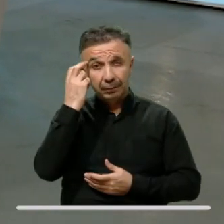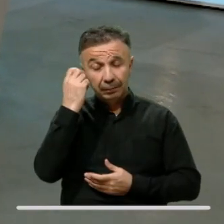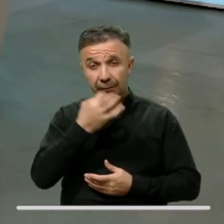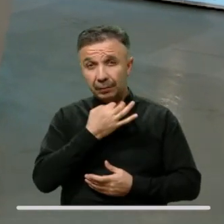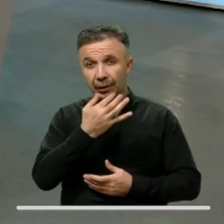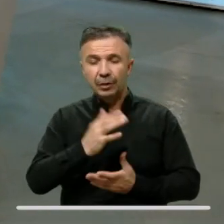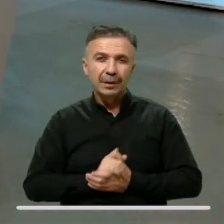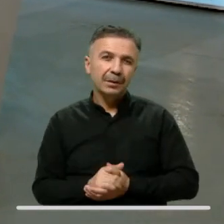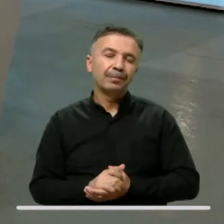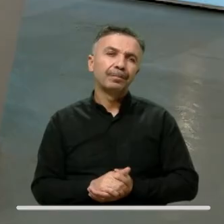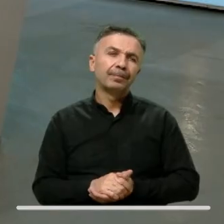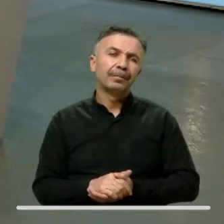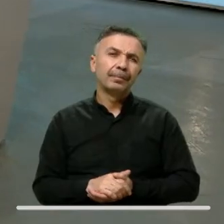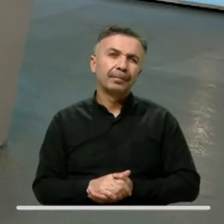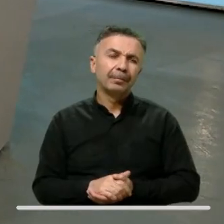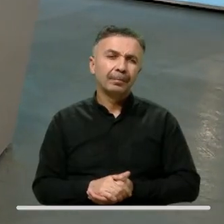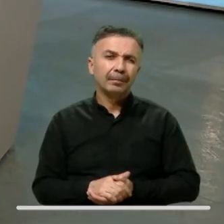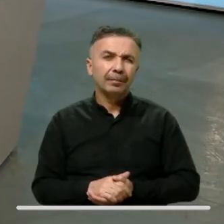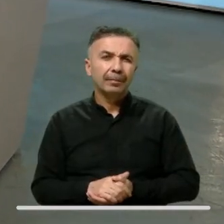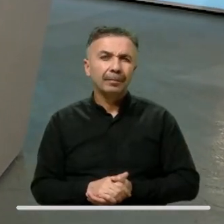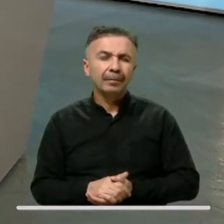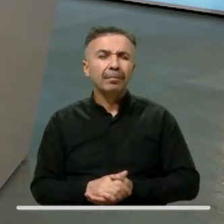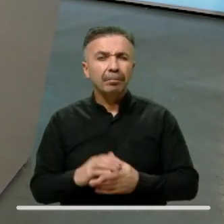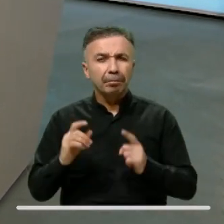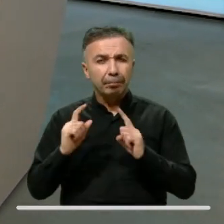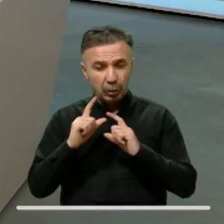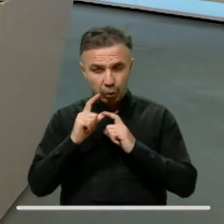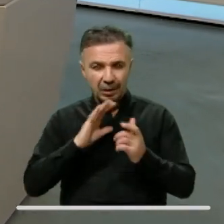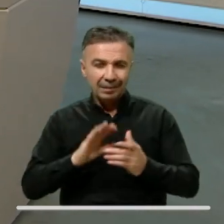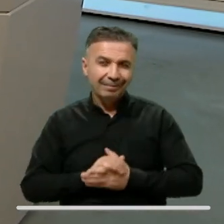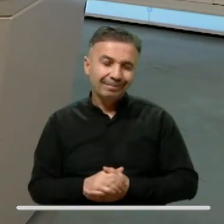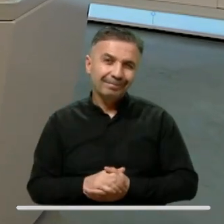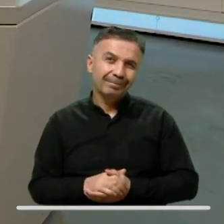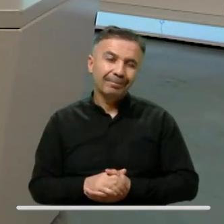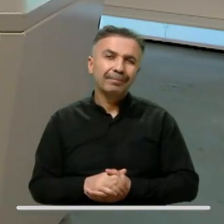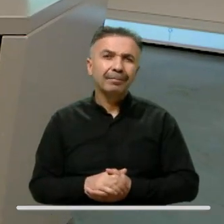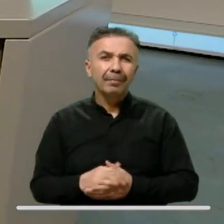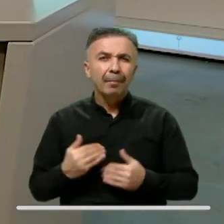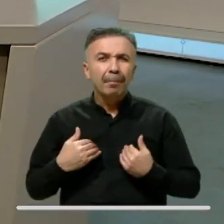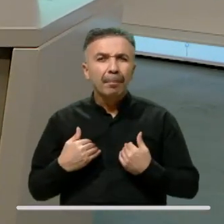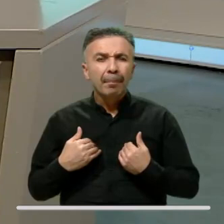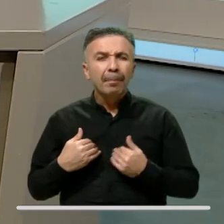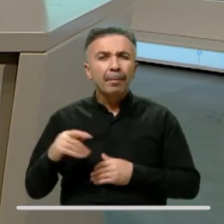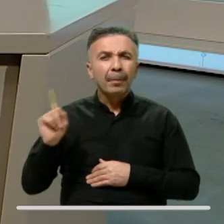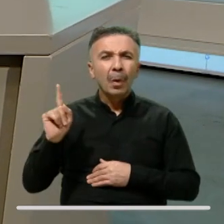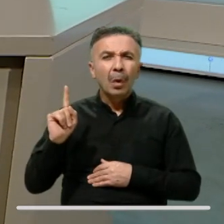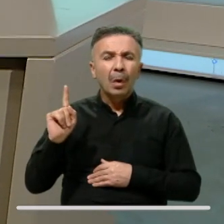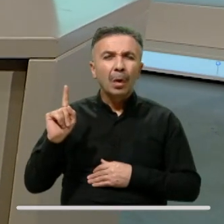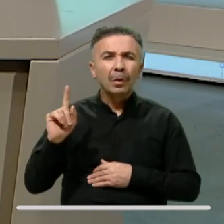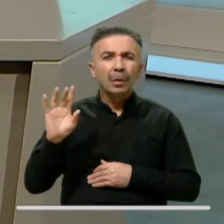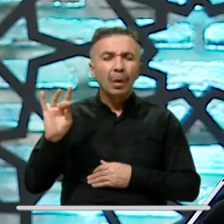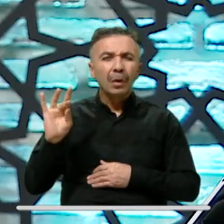versin. Buyurun. Hocam, ben hocamıza benim bir sorum olacak. Dinliyoruz. Ben 10 yıldır, 12